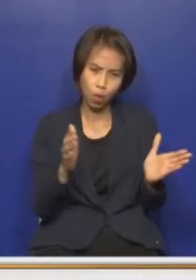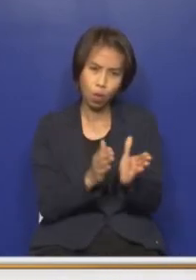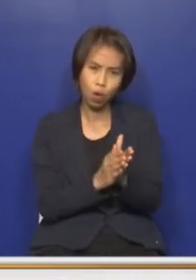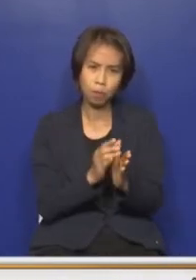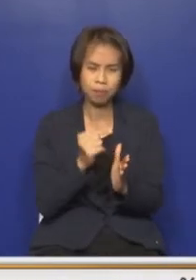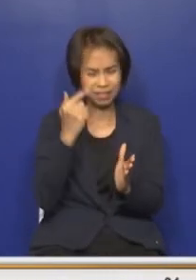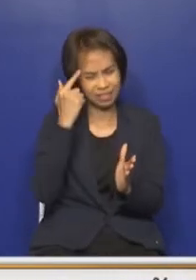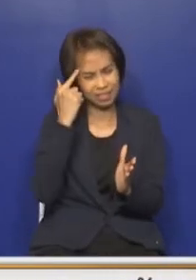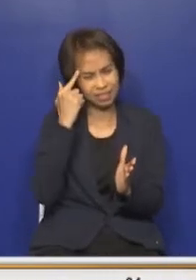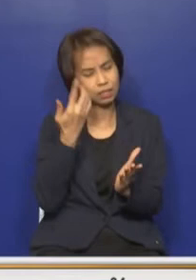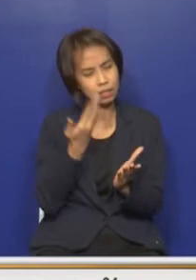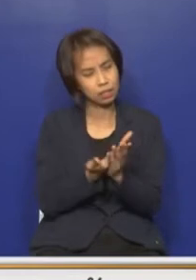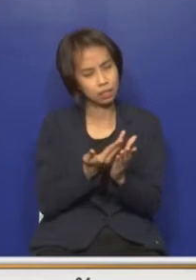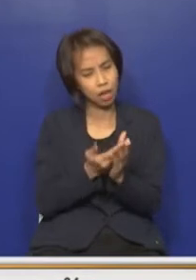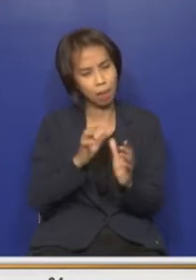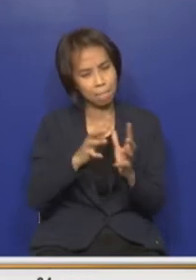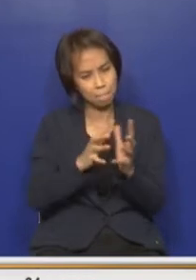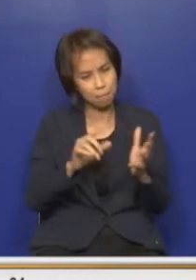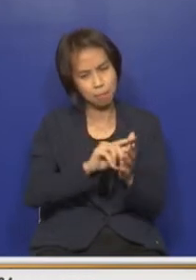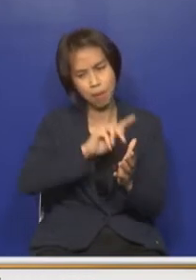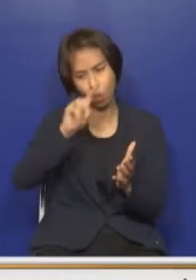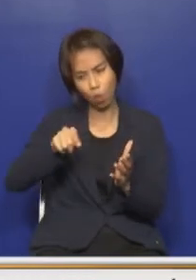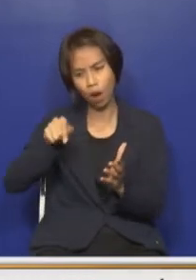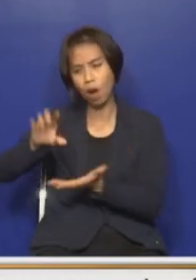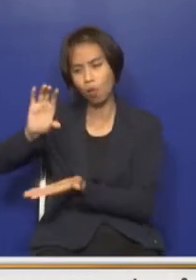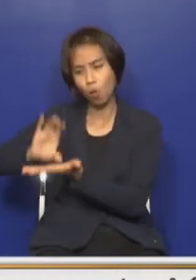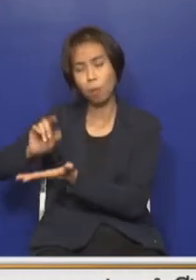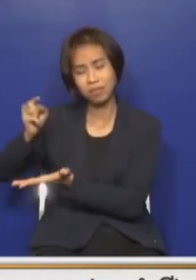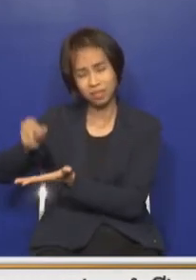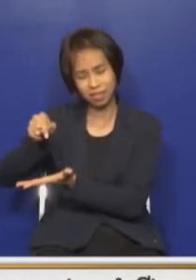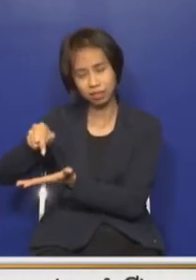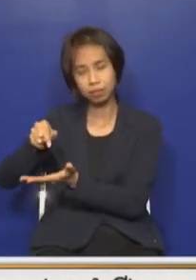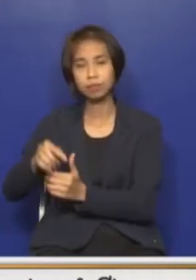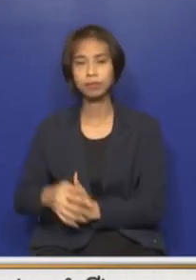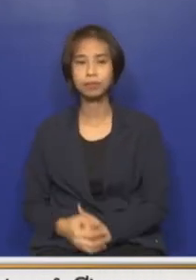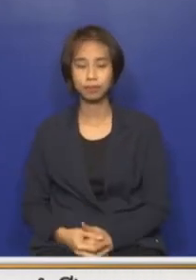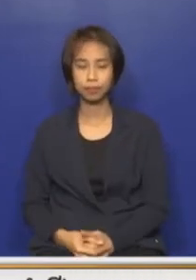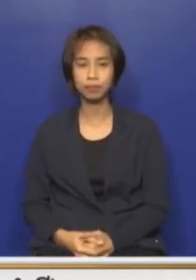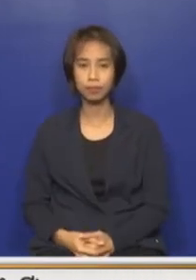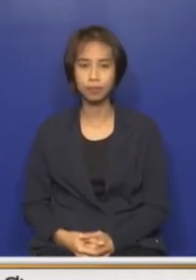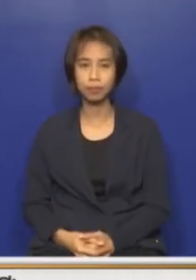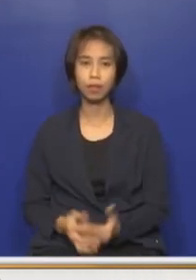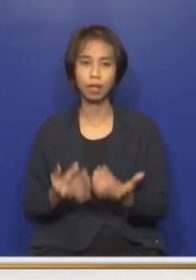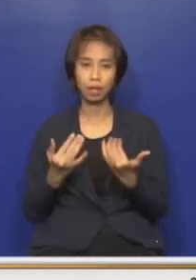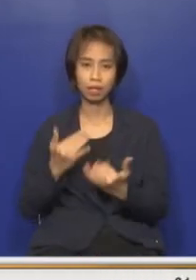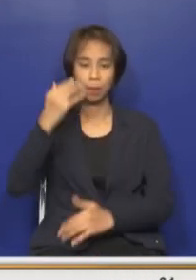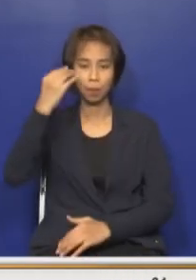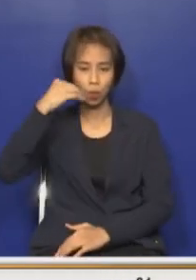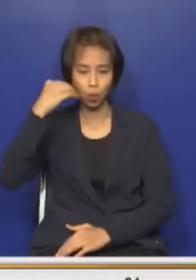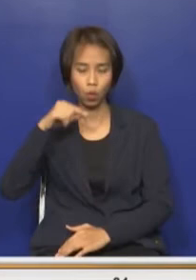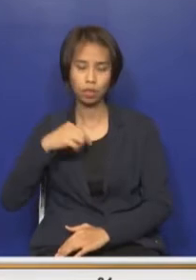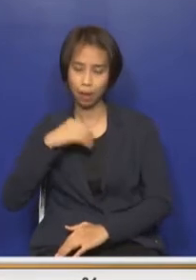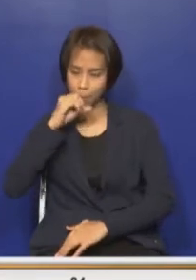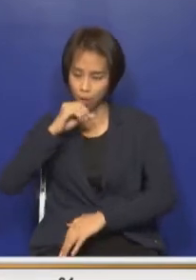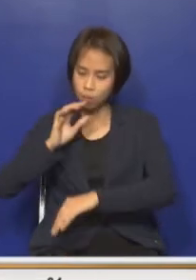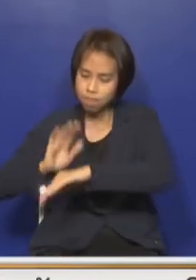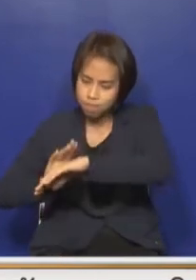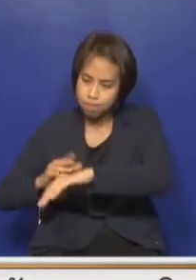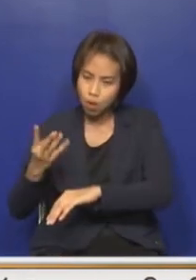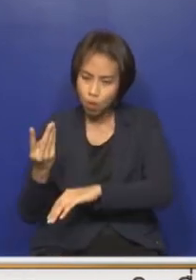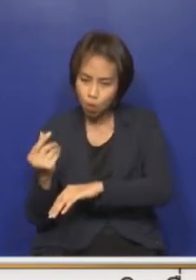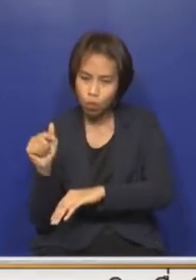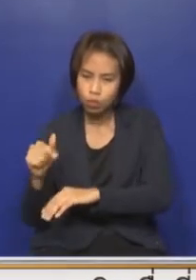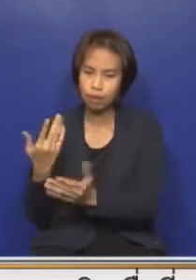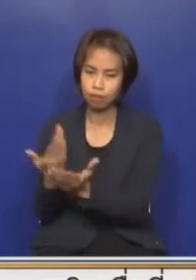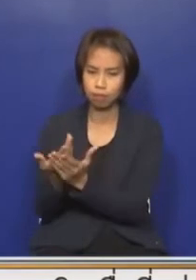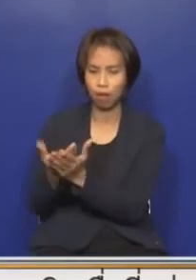จะมีจำนวนเงินเนี่ยมากกว่าเงินงบประมาณซะอีกนะครับเพราะฉะนั้นบ่อยครั้งที่เราไปเร่งรัดส่วนที่เป็นเ